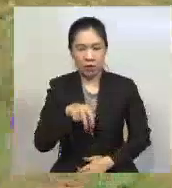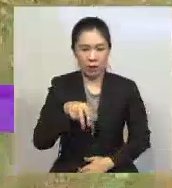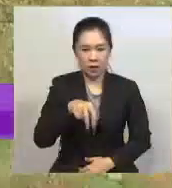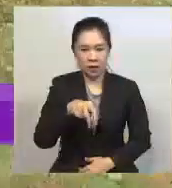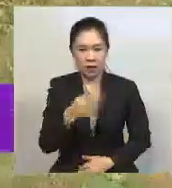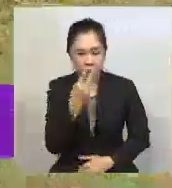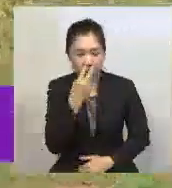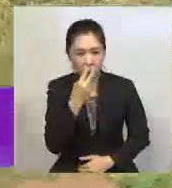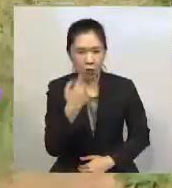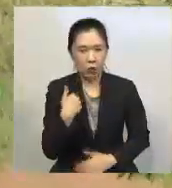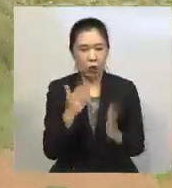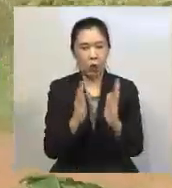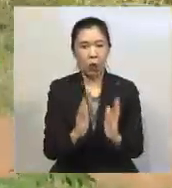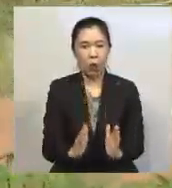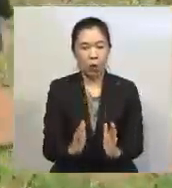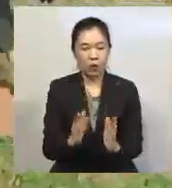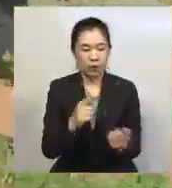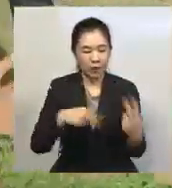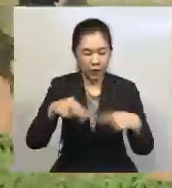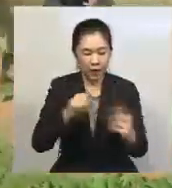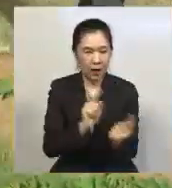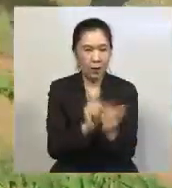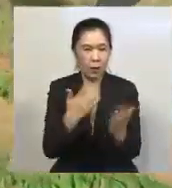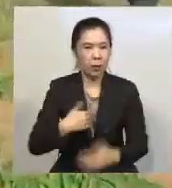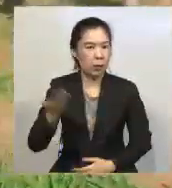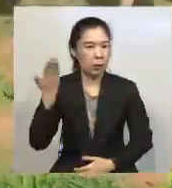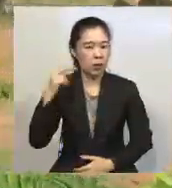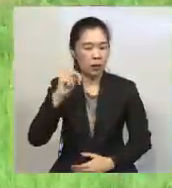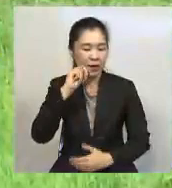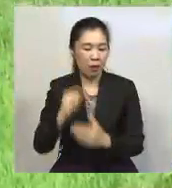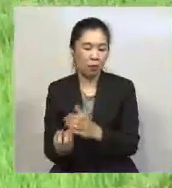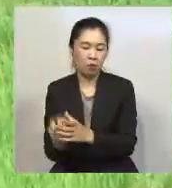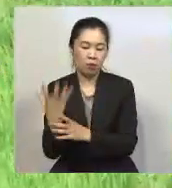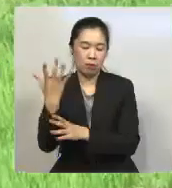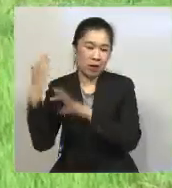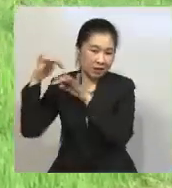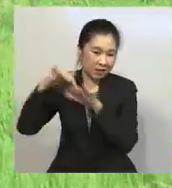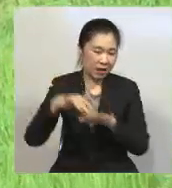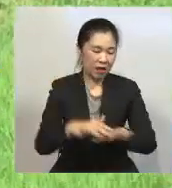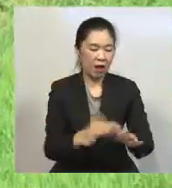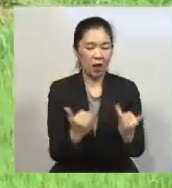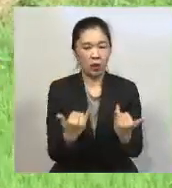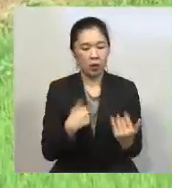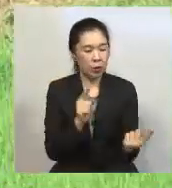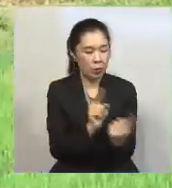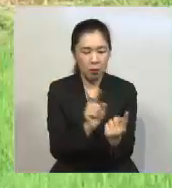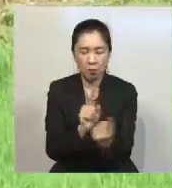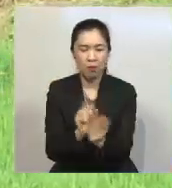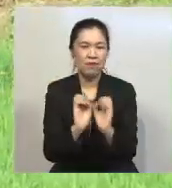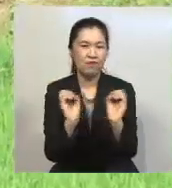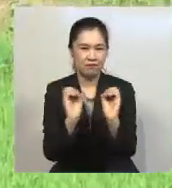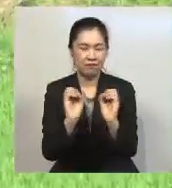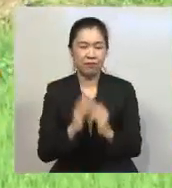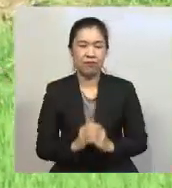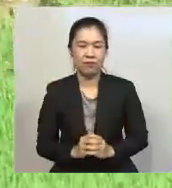่อไปค้นหาผู้ที่สูญหายจากเหตุน้ำป่าไหลหลากซึ่งจนถึงขณะนี้ก็ยังไม่พบร่างของผู้ที่สูญห